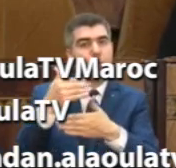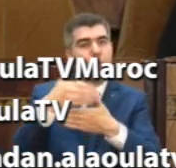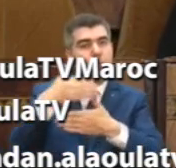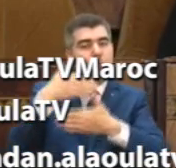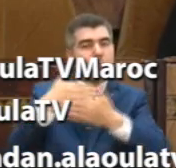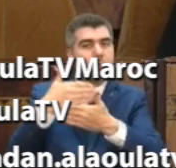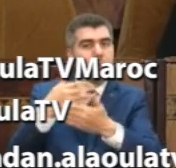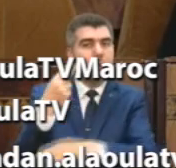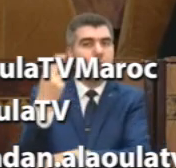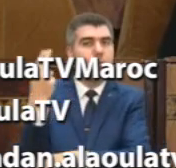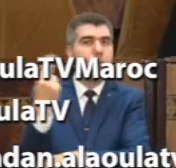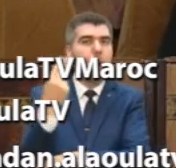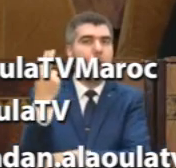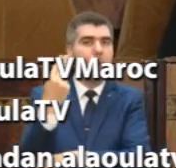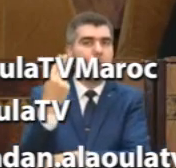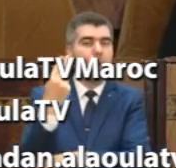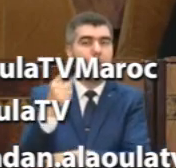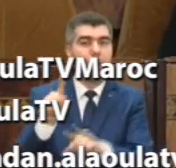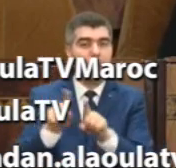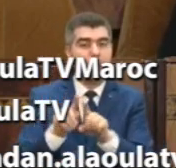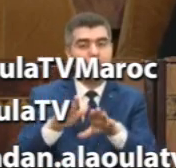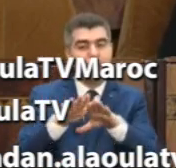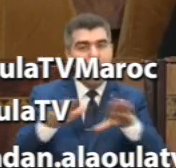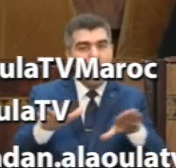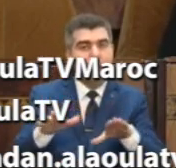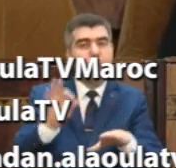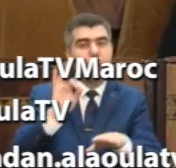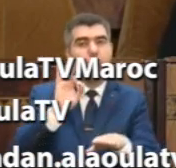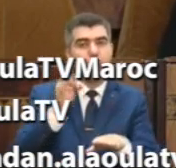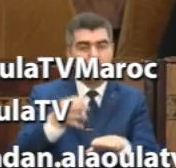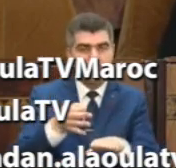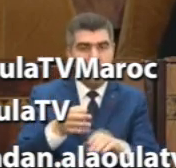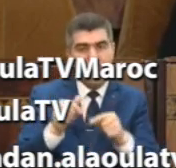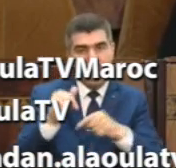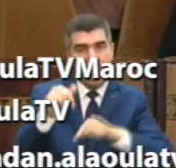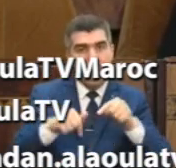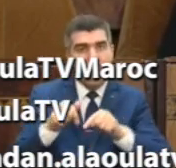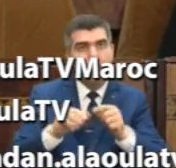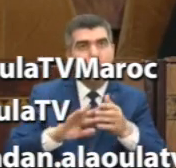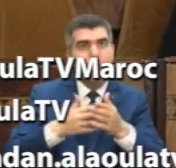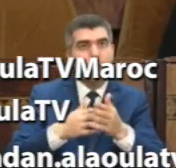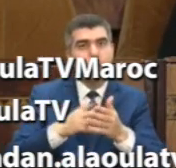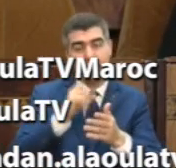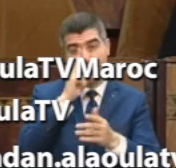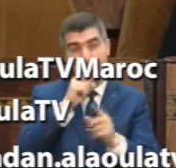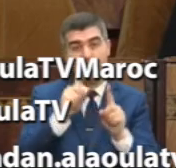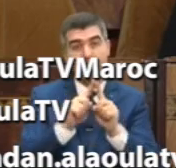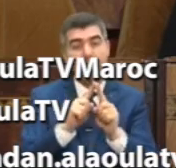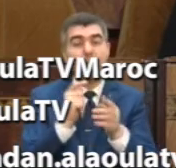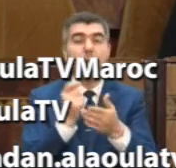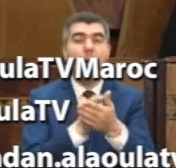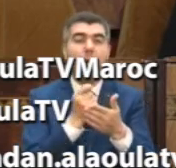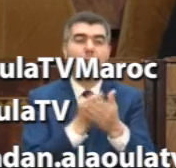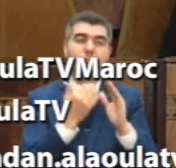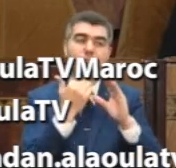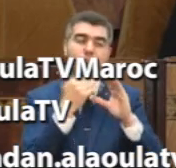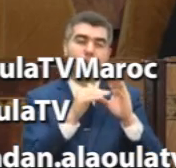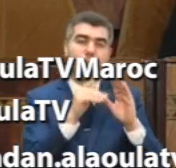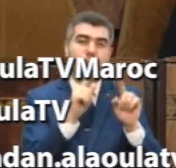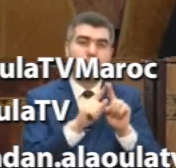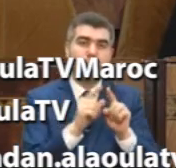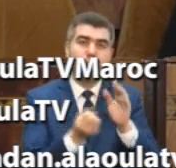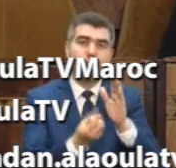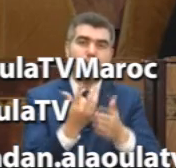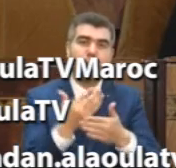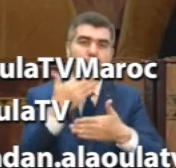بمدينة تيزنيت. العقار متوفر، جميع الشروط متوفرة، ولهذا نطالبكم السيد الوزير بالتعجيل بإحداث